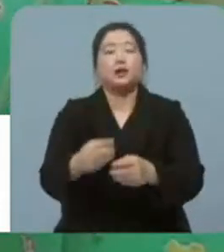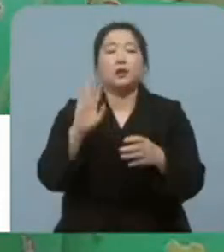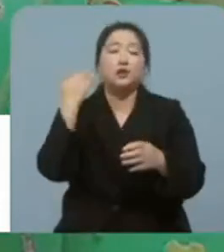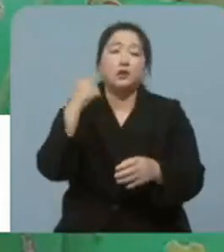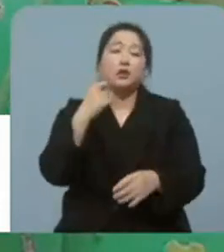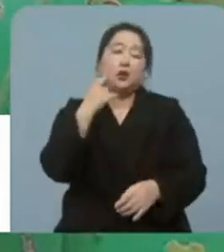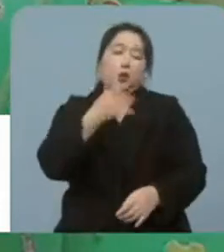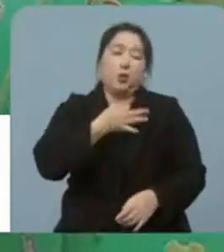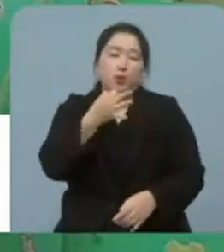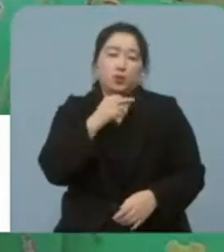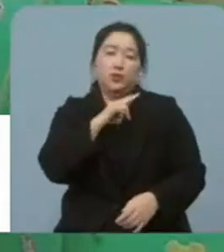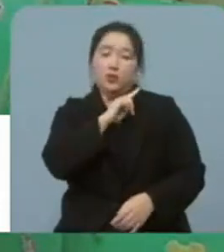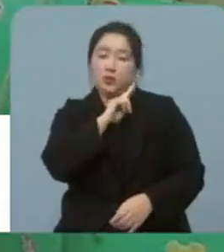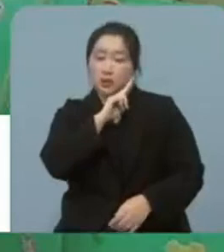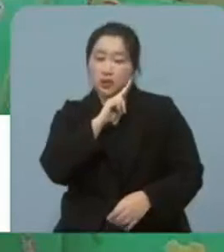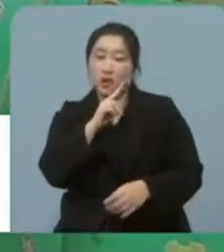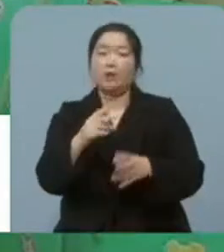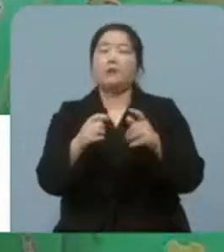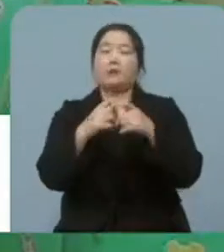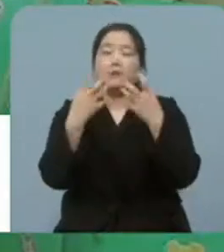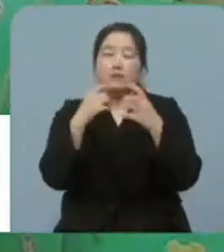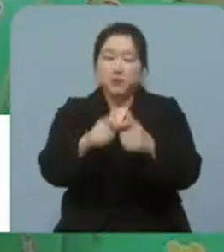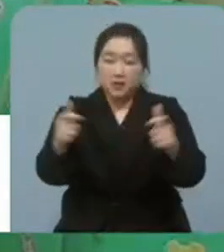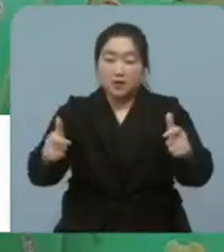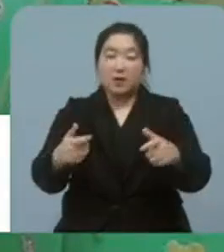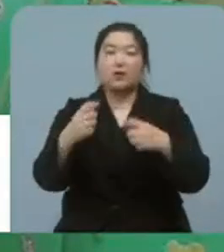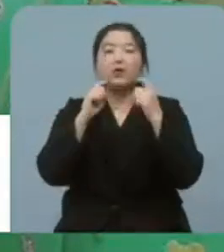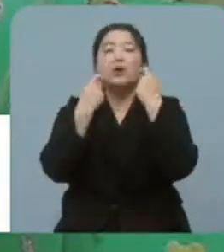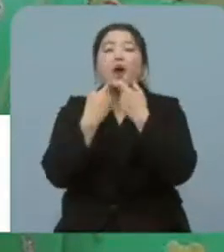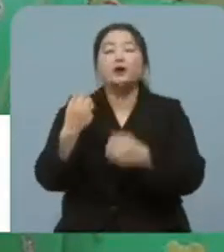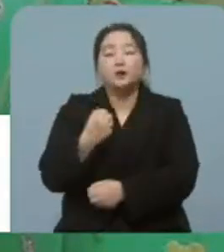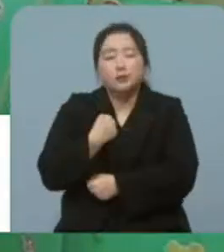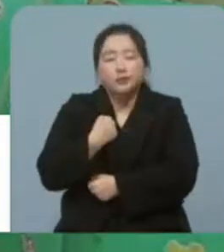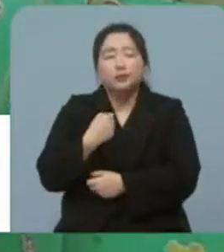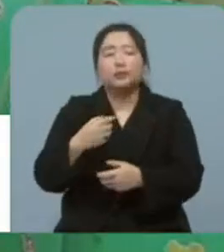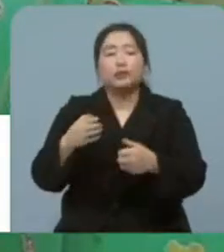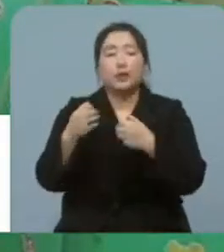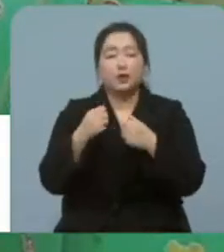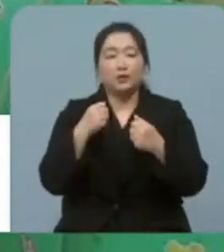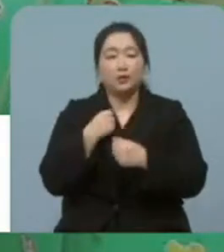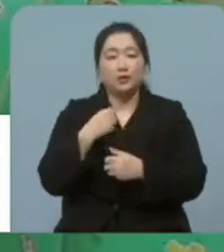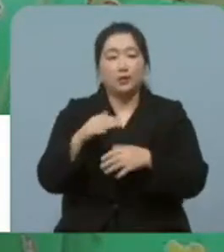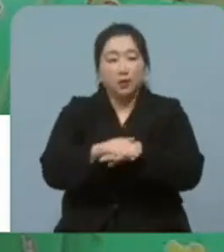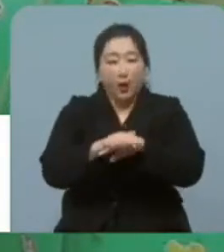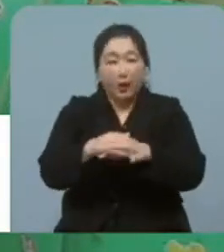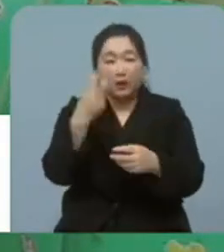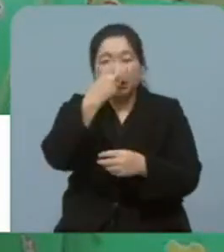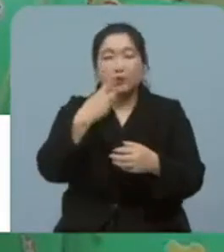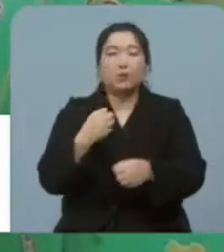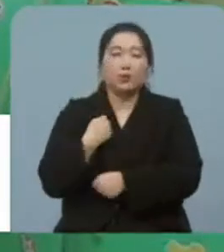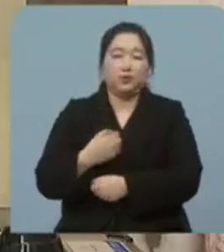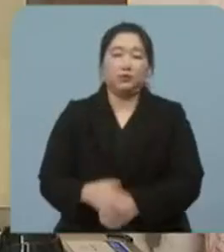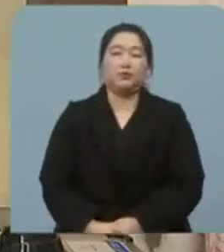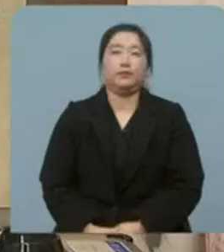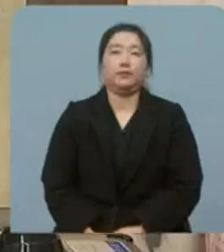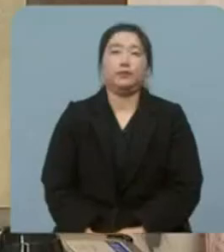의심 증상도 늘고 있어서 개인 위생 관리에 주의가 필요합니다. 보도에 민수아 기자입니다.